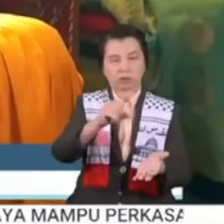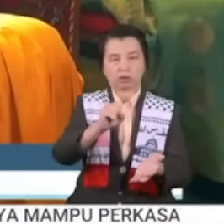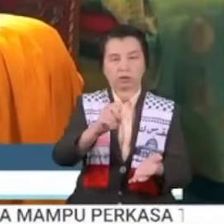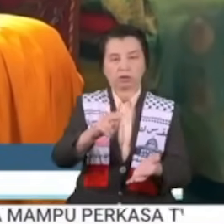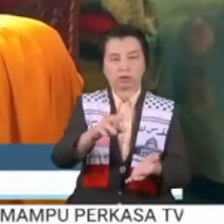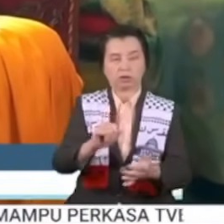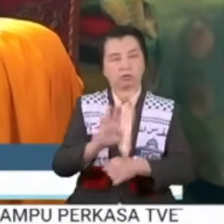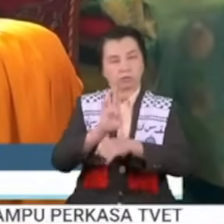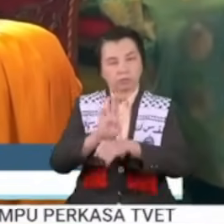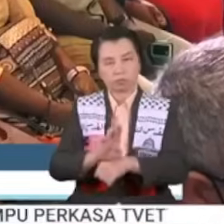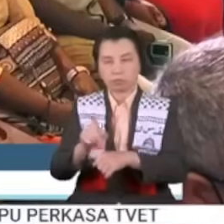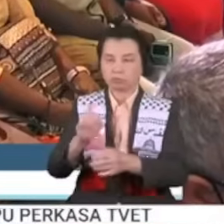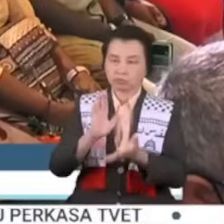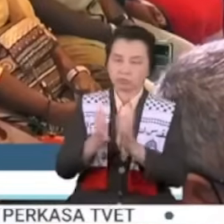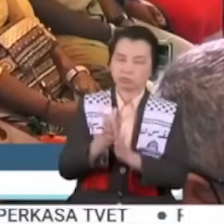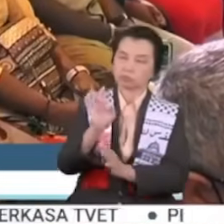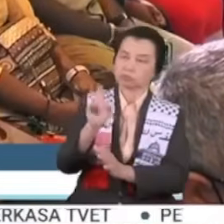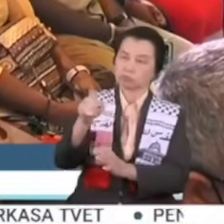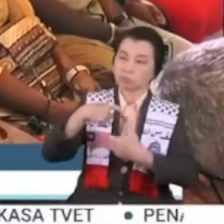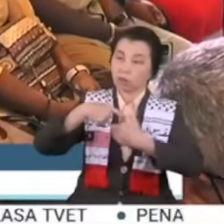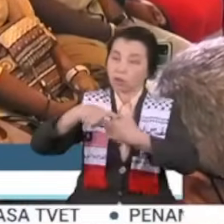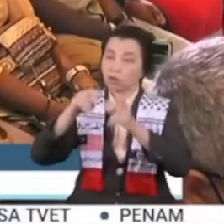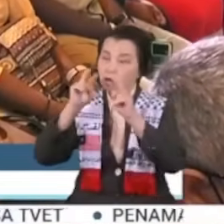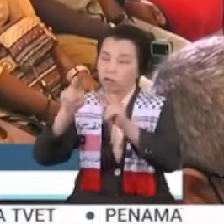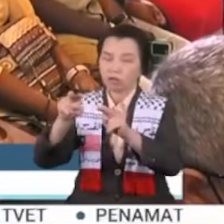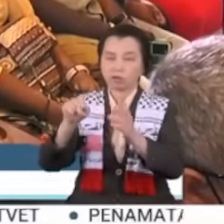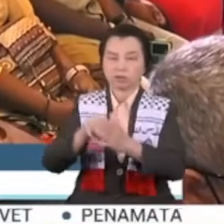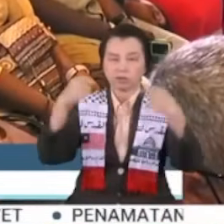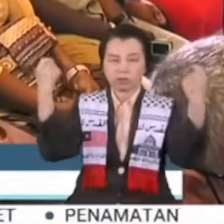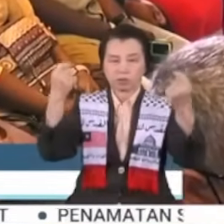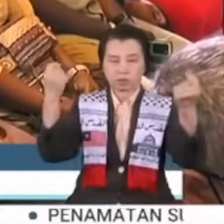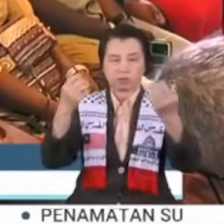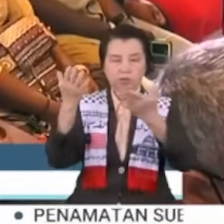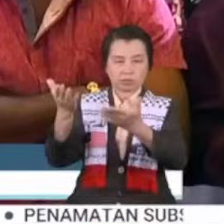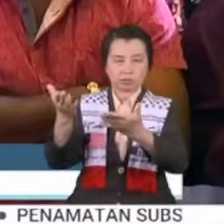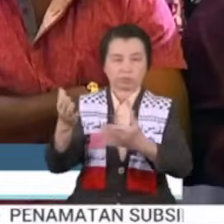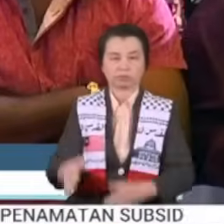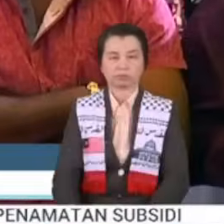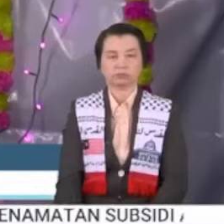dan kebudayaan yang menjadi salah satu daya tarikan di karnival